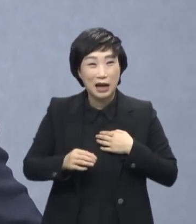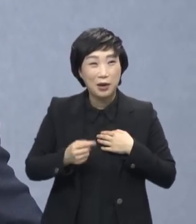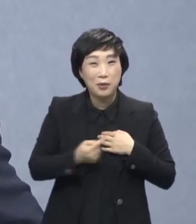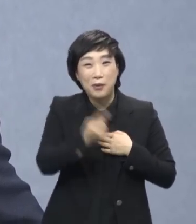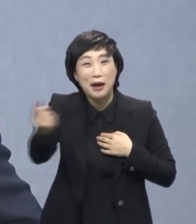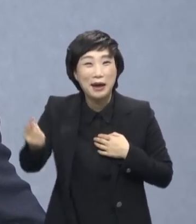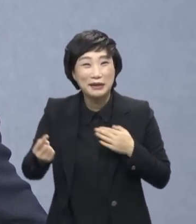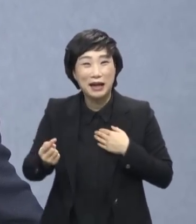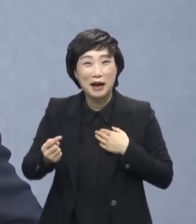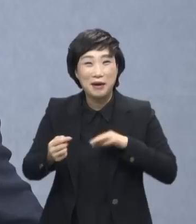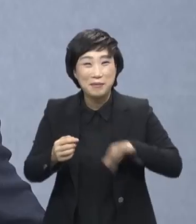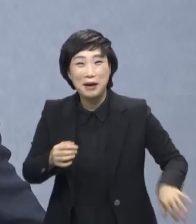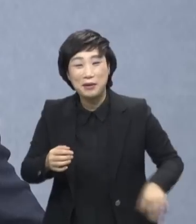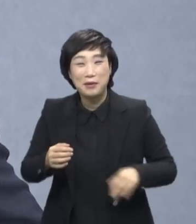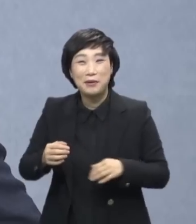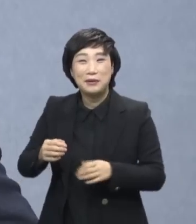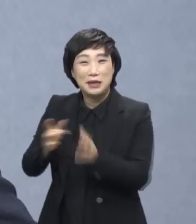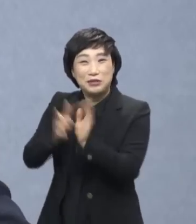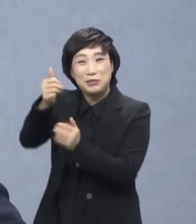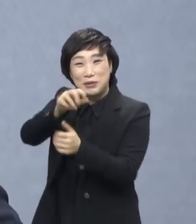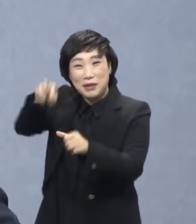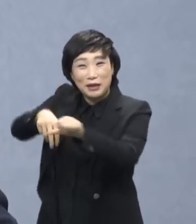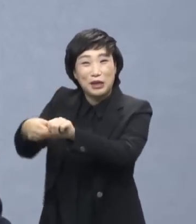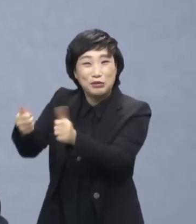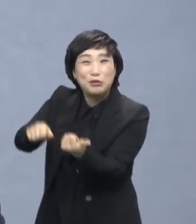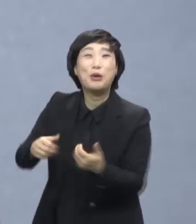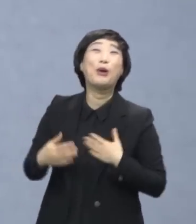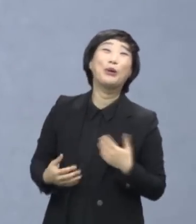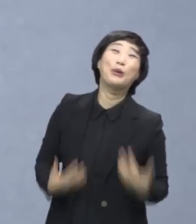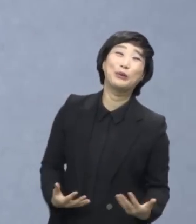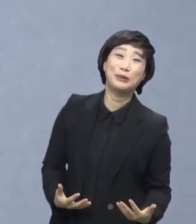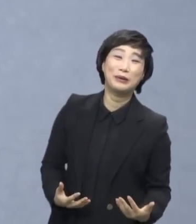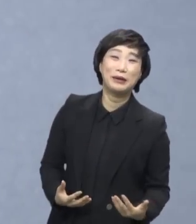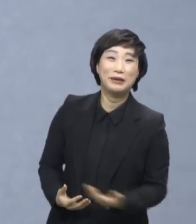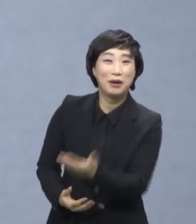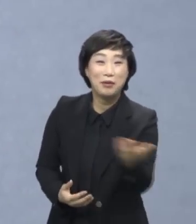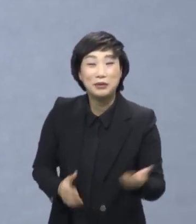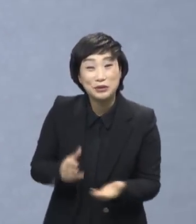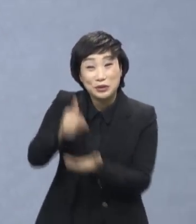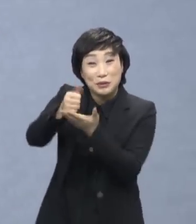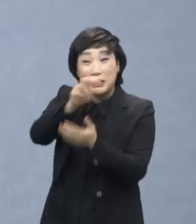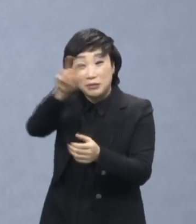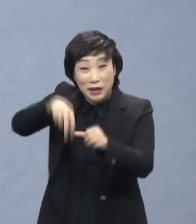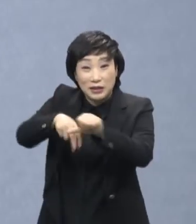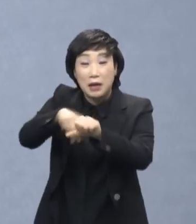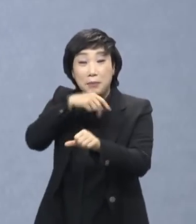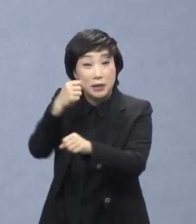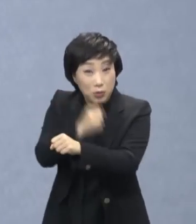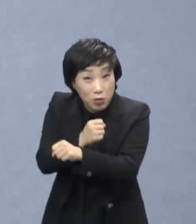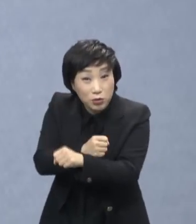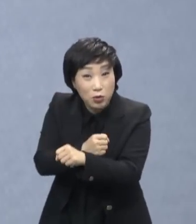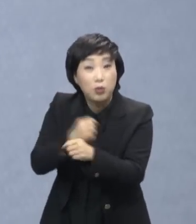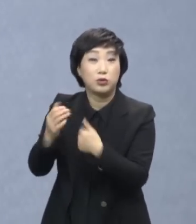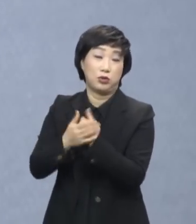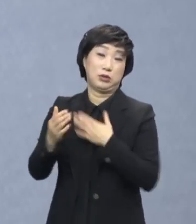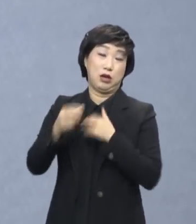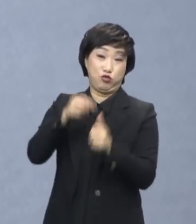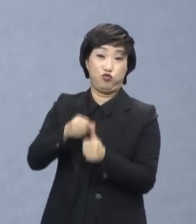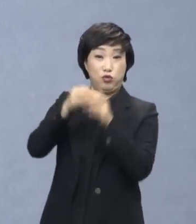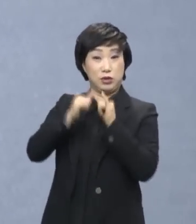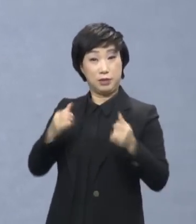어떡할래? 너 빼놓고 십자가에 달려 죽었다면 우리는 주님의 십자가의 피의 공로로 구원받은